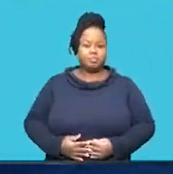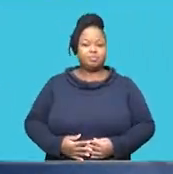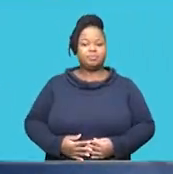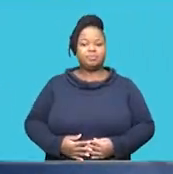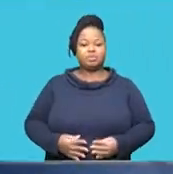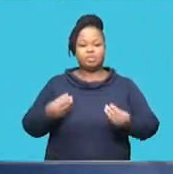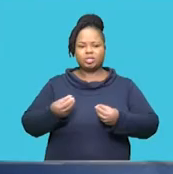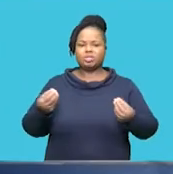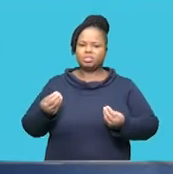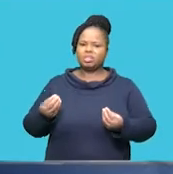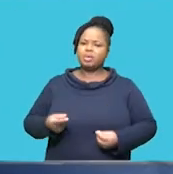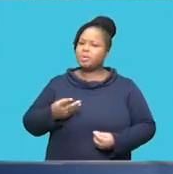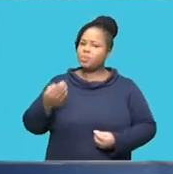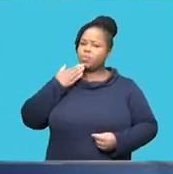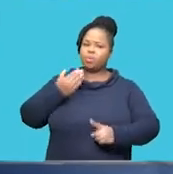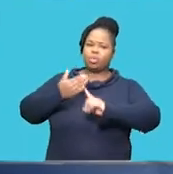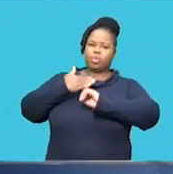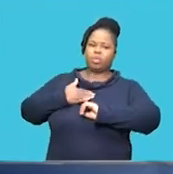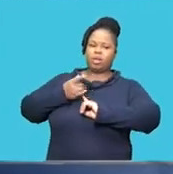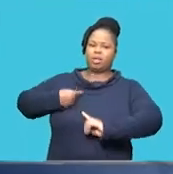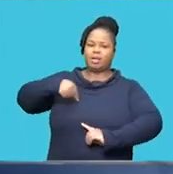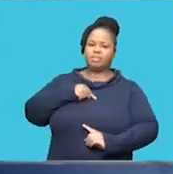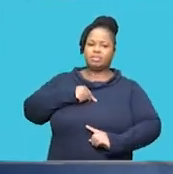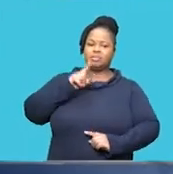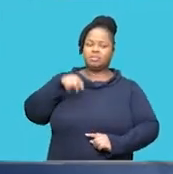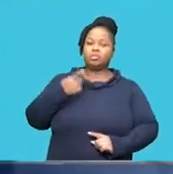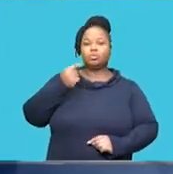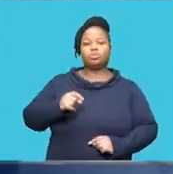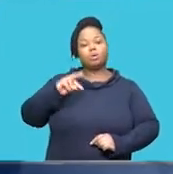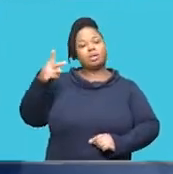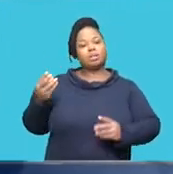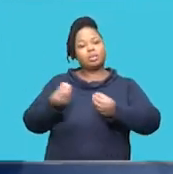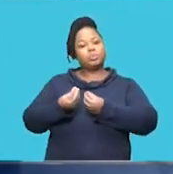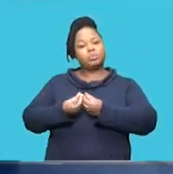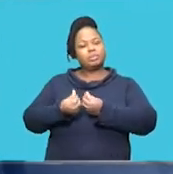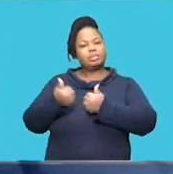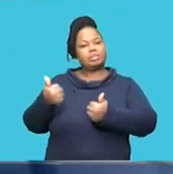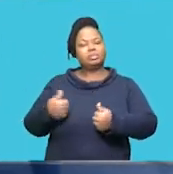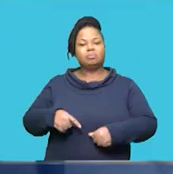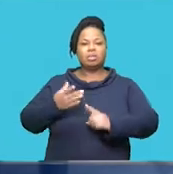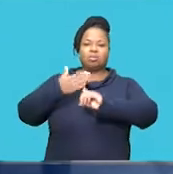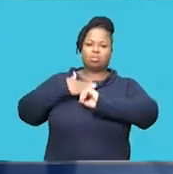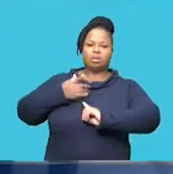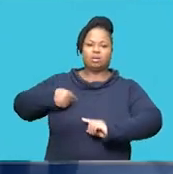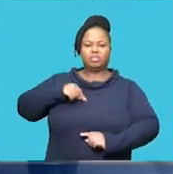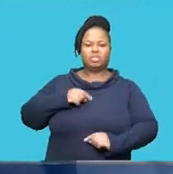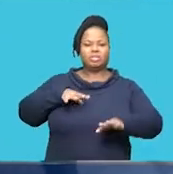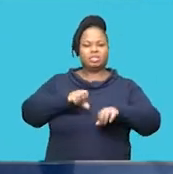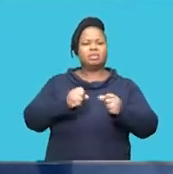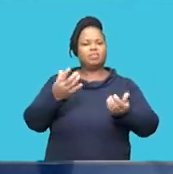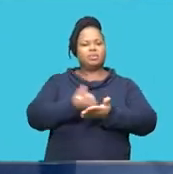laba sicindezelayo ekufuze ungabe bale benza okungcono. Sicindezelwa yilawo bantwana bathatha izinto zethu,